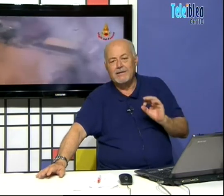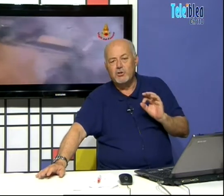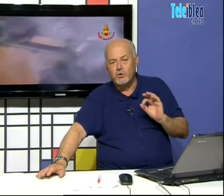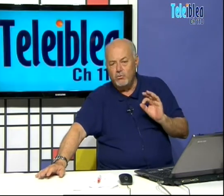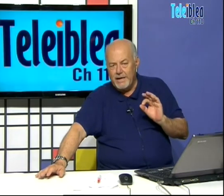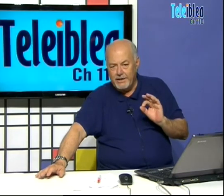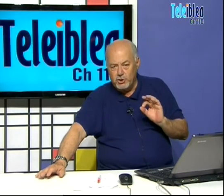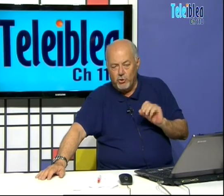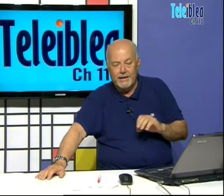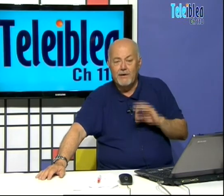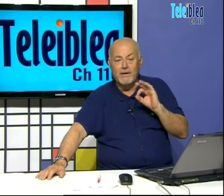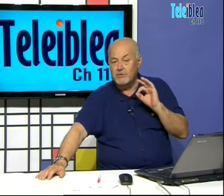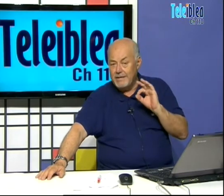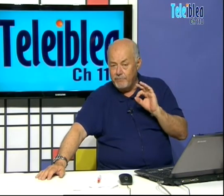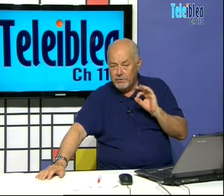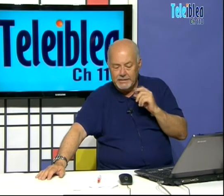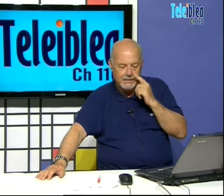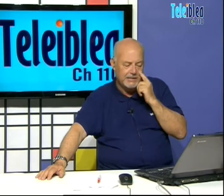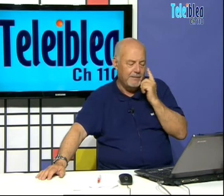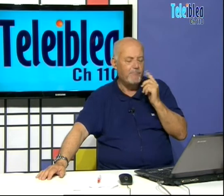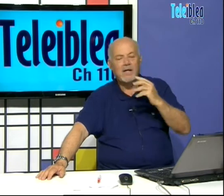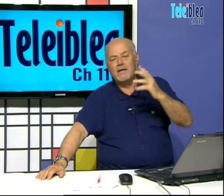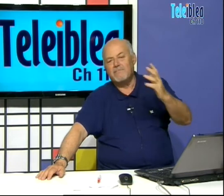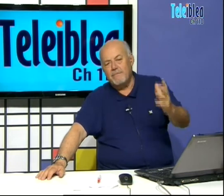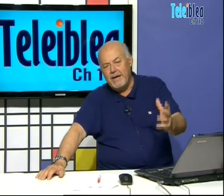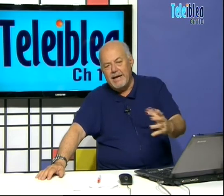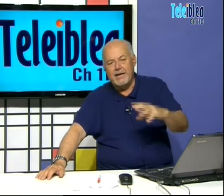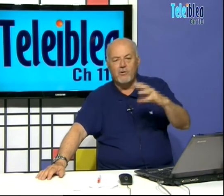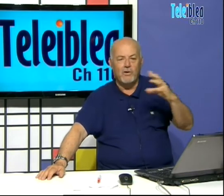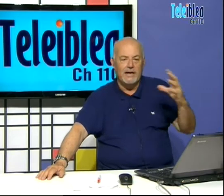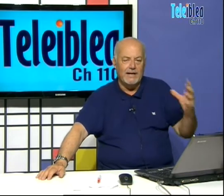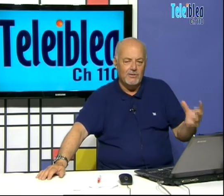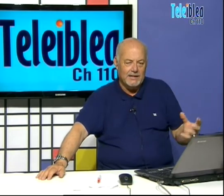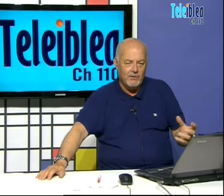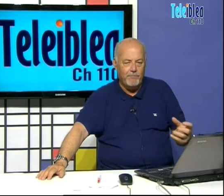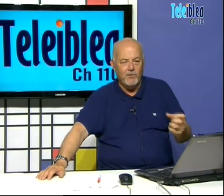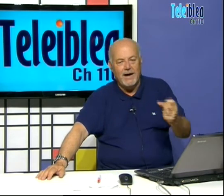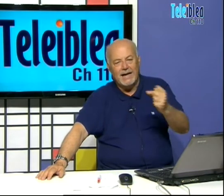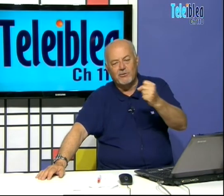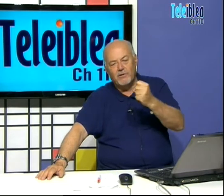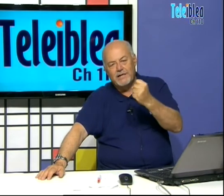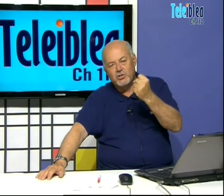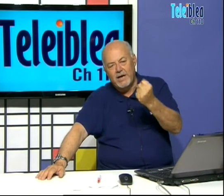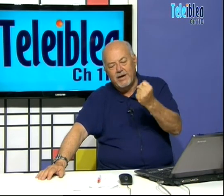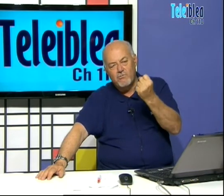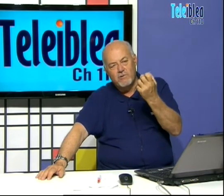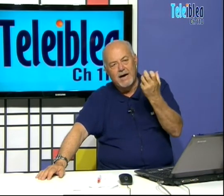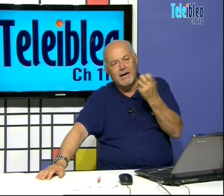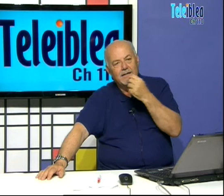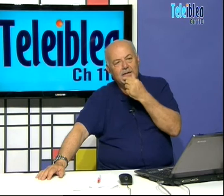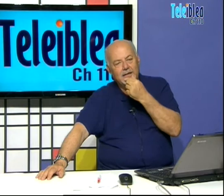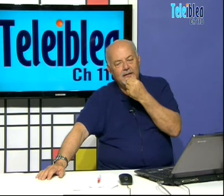cosa sulla Regione, che è una cosa importantissima. Va bene, il collegato è stato approvato e c'è